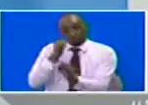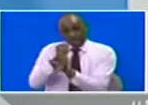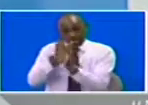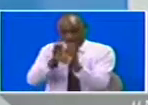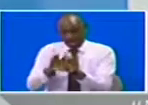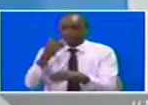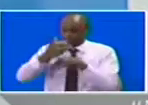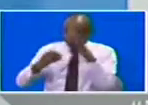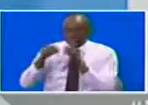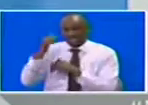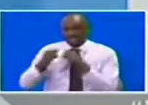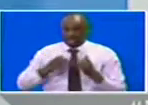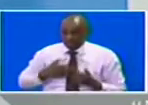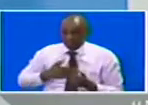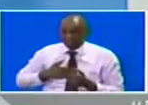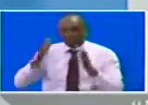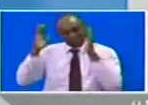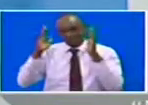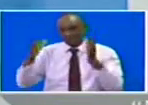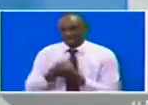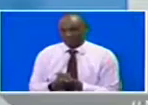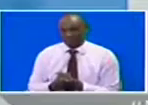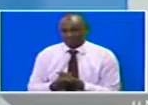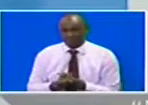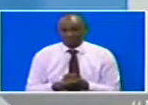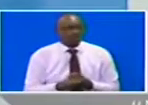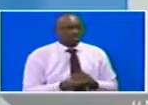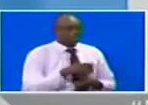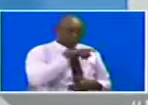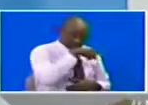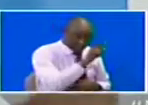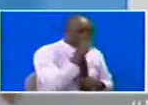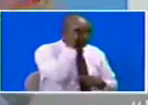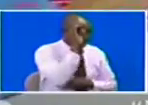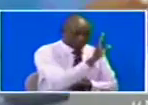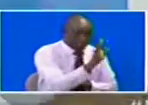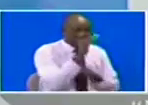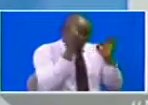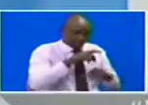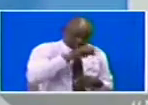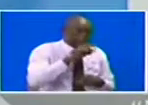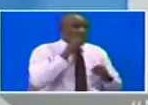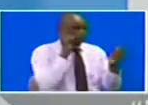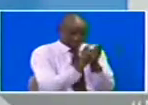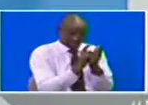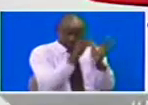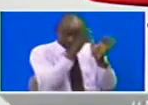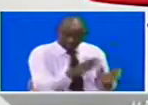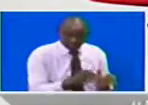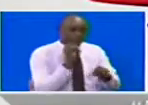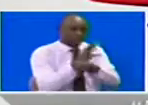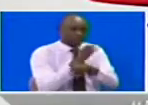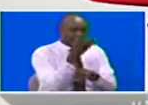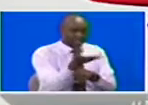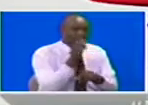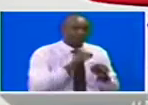kwa ujenzi wa hili taifa. Tena ni mchango mkubwa sana. Kwa hivyo huu mchango wao kwa maoni yako, iwapo ungempata mmoja umpatie mawaidha,